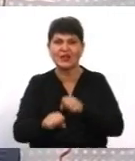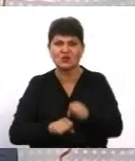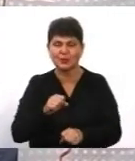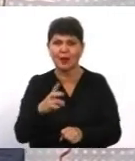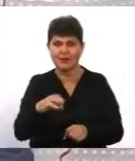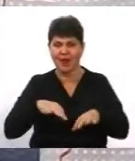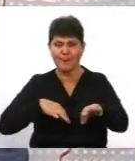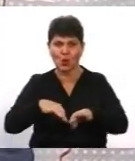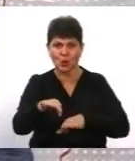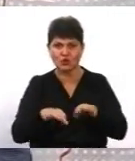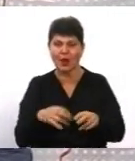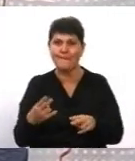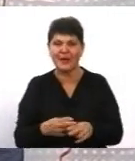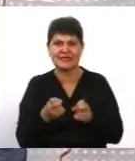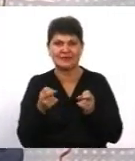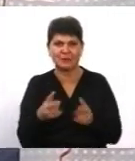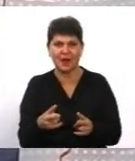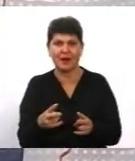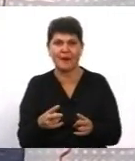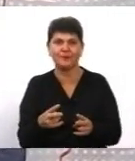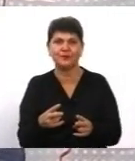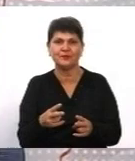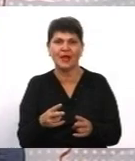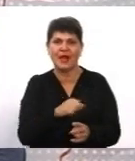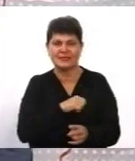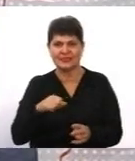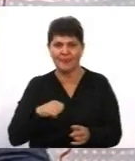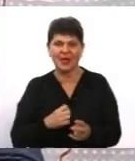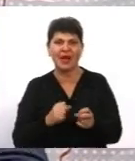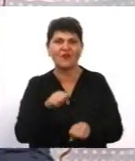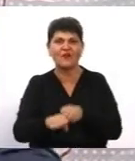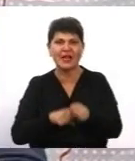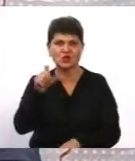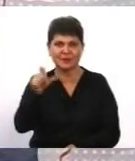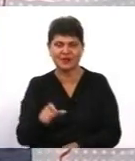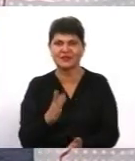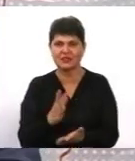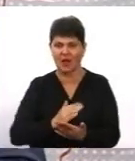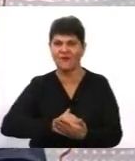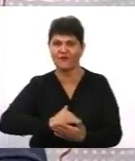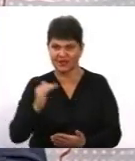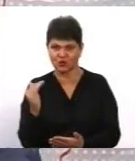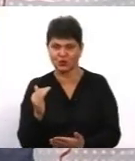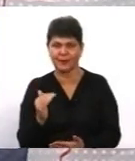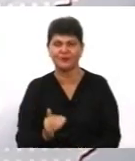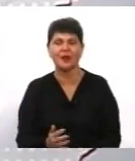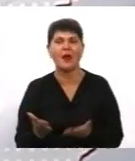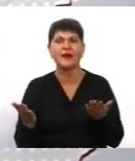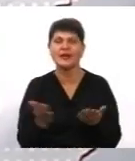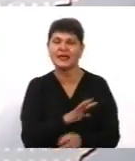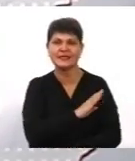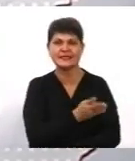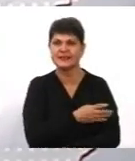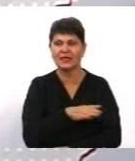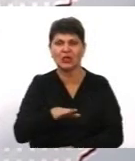частині безпека руху і безпосередньо самих велосипедистів стає вищою. Так як... Які сильні сторони Вінниці